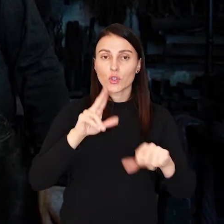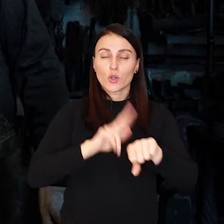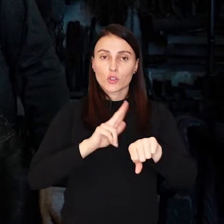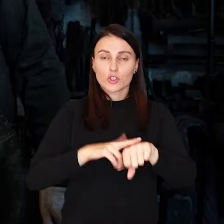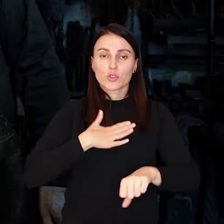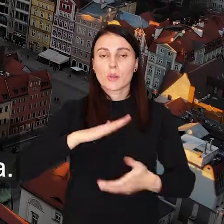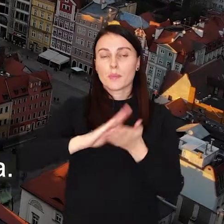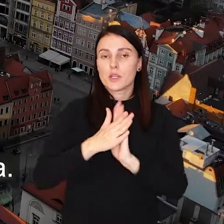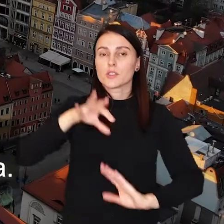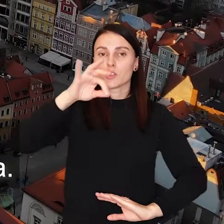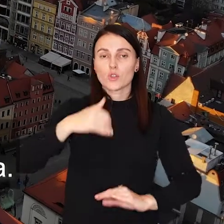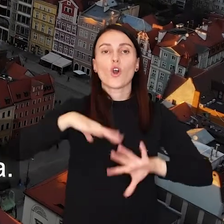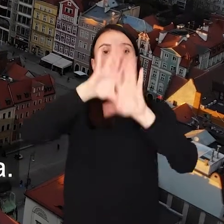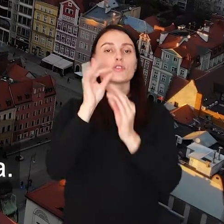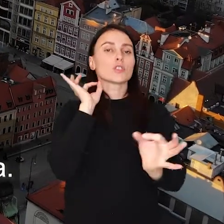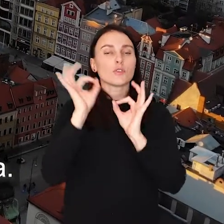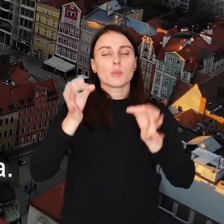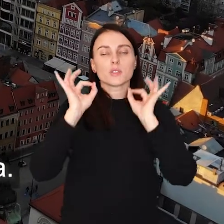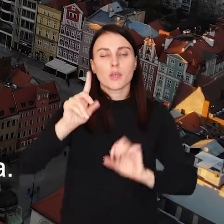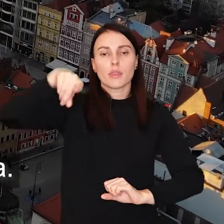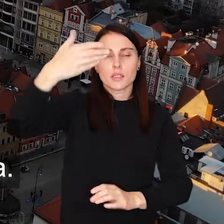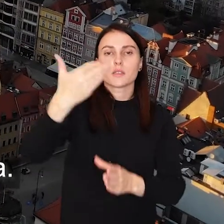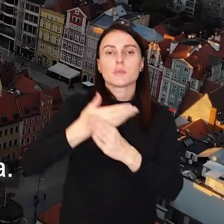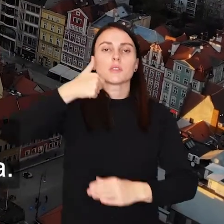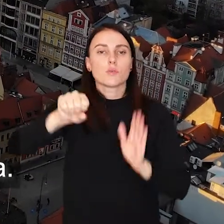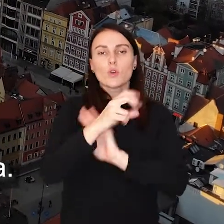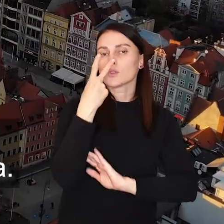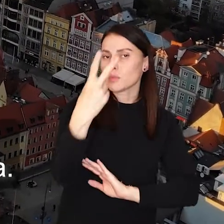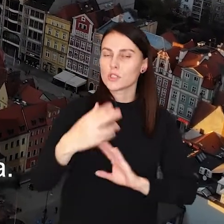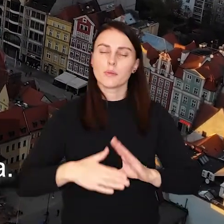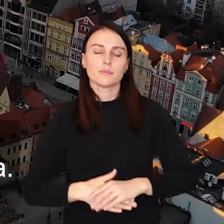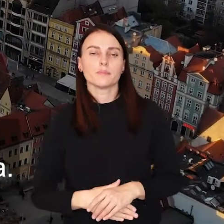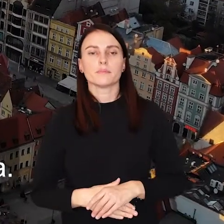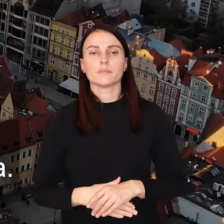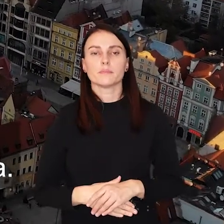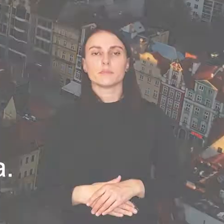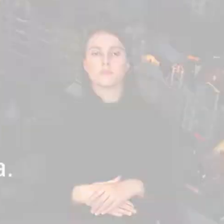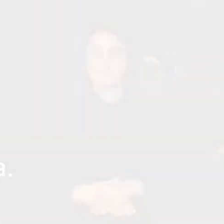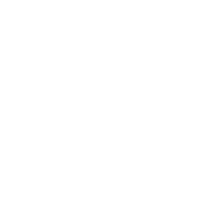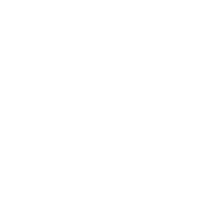I to wszystkie informacje na dziś, po kolejne zapraszam za tydzień. Do zobaczenia.